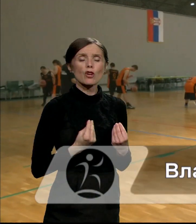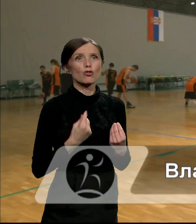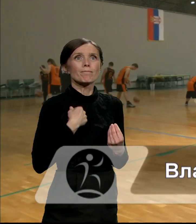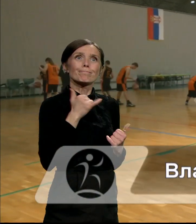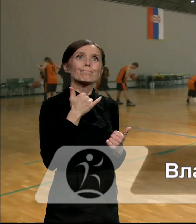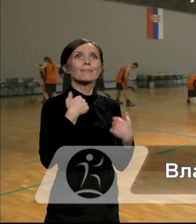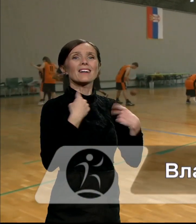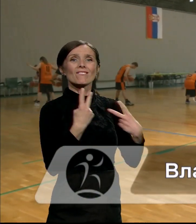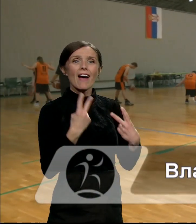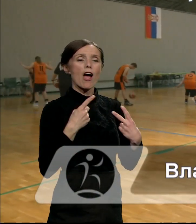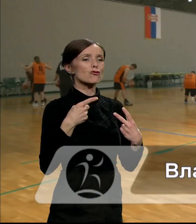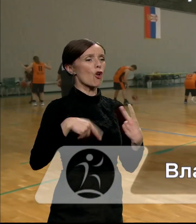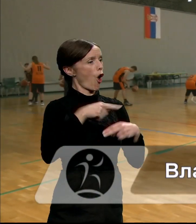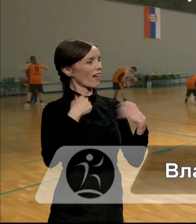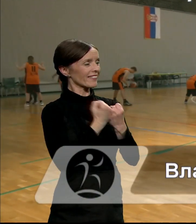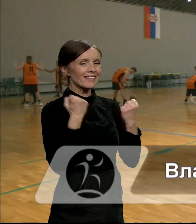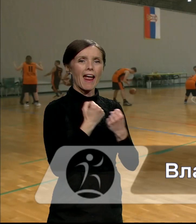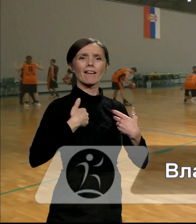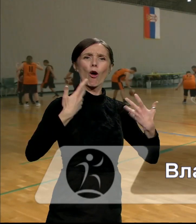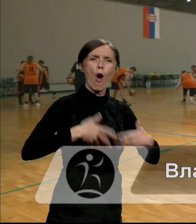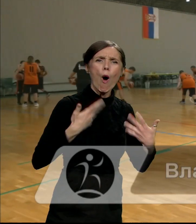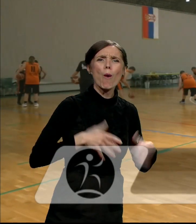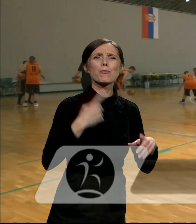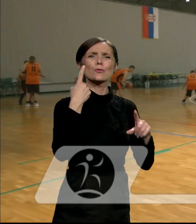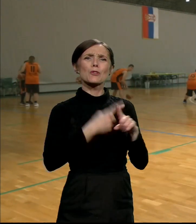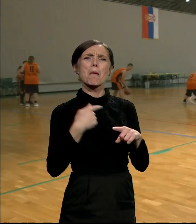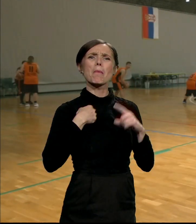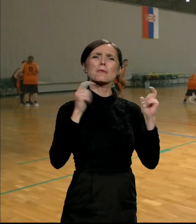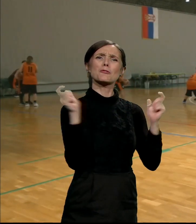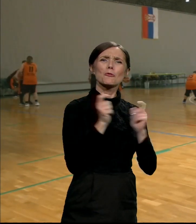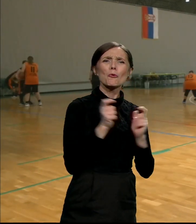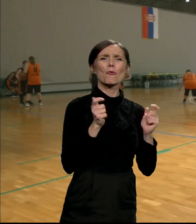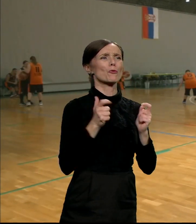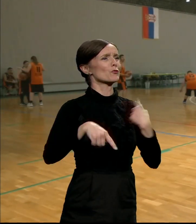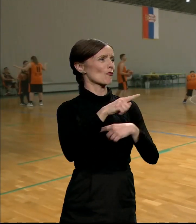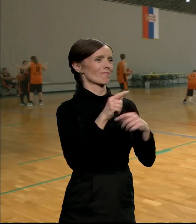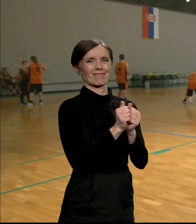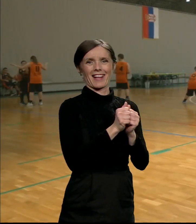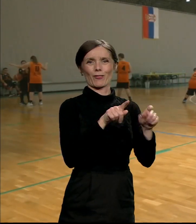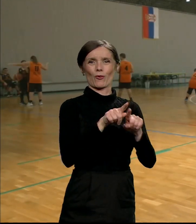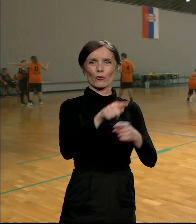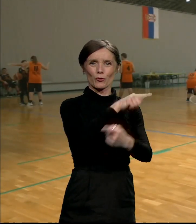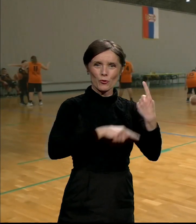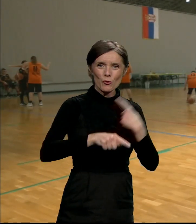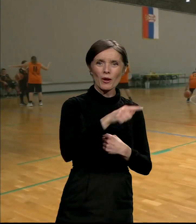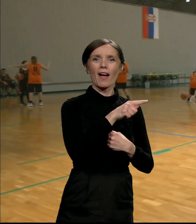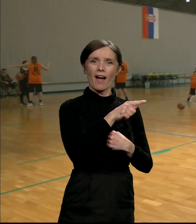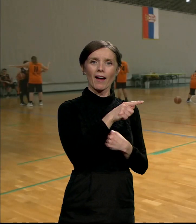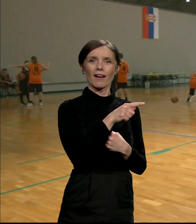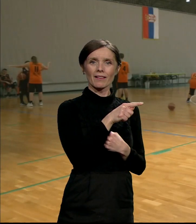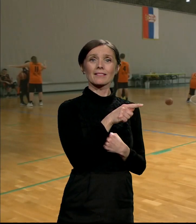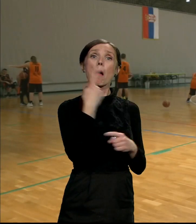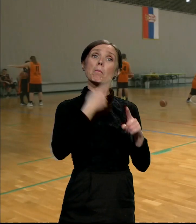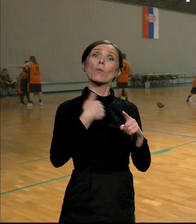druženje sa drugarima, sa trenerom. Imali smo prilike da budemo